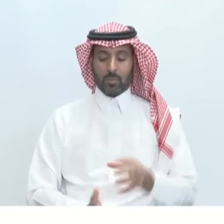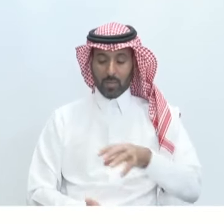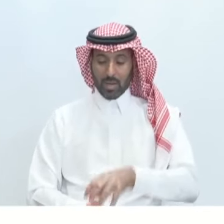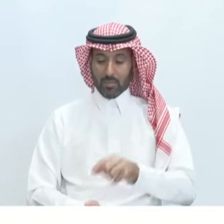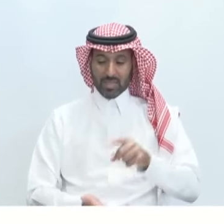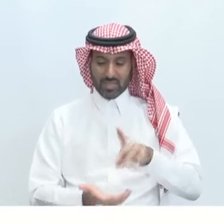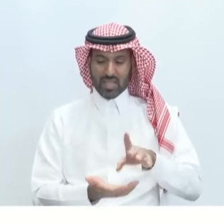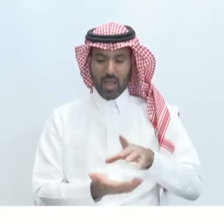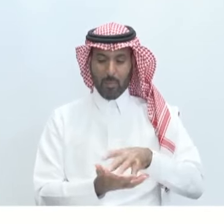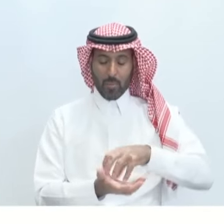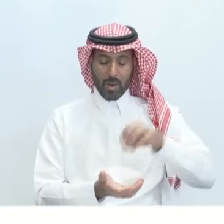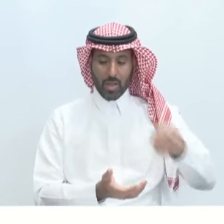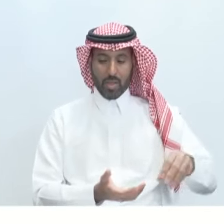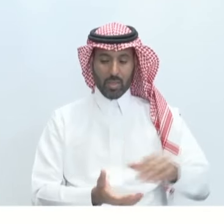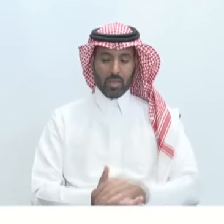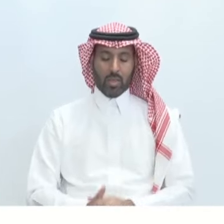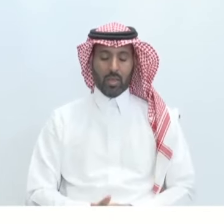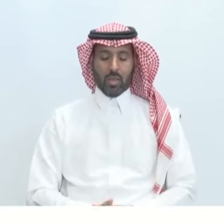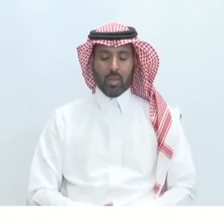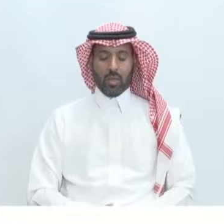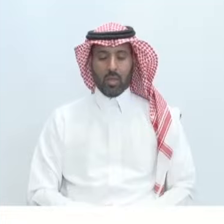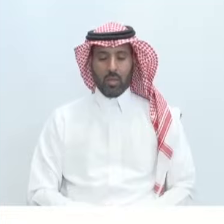ثم ننقر على سله المهملات